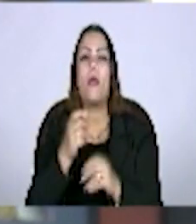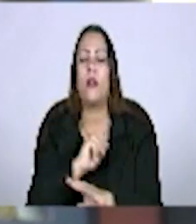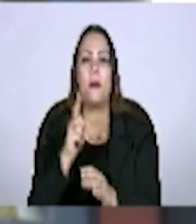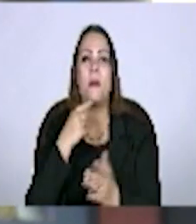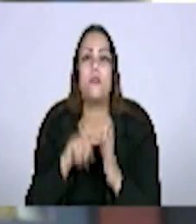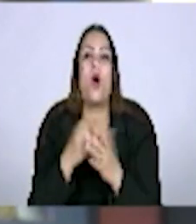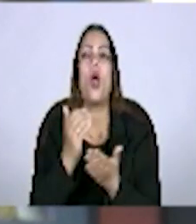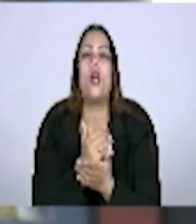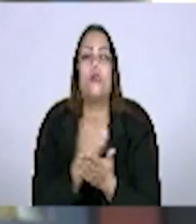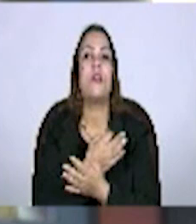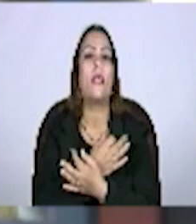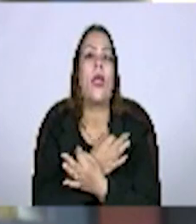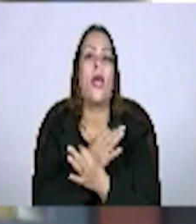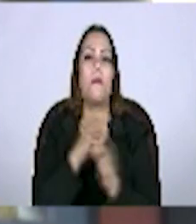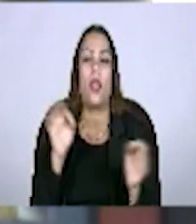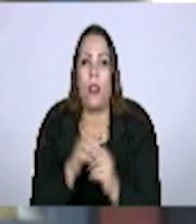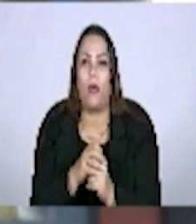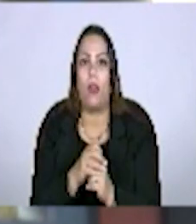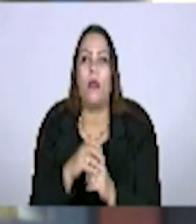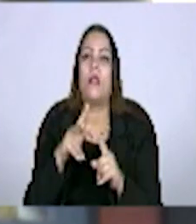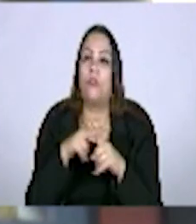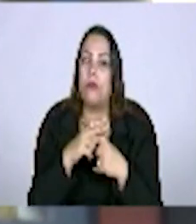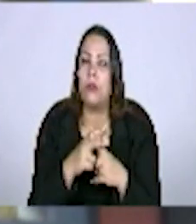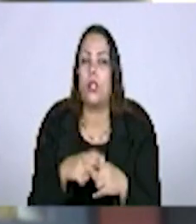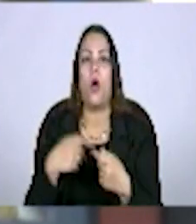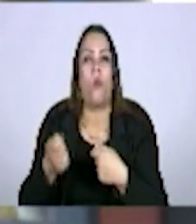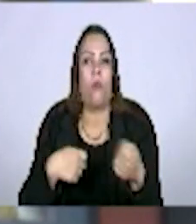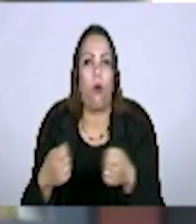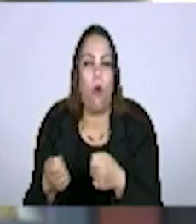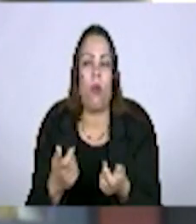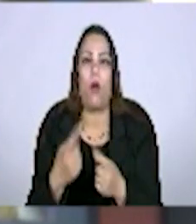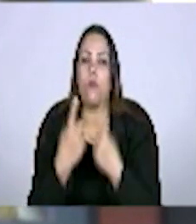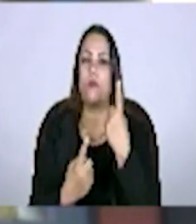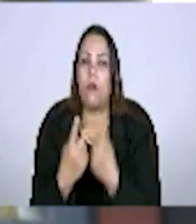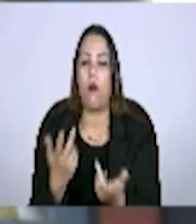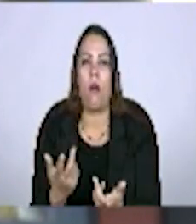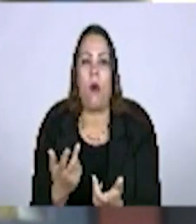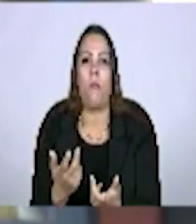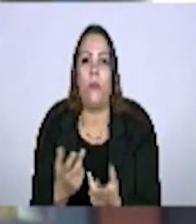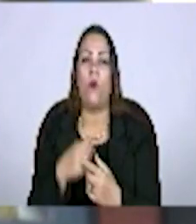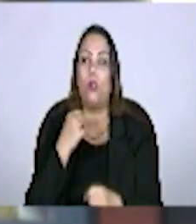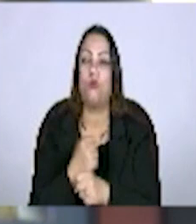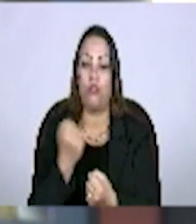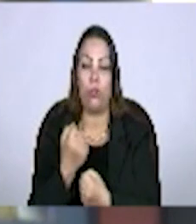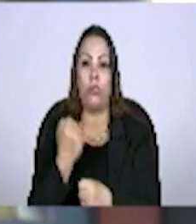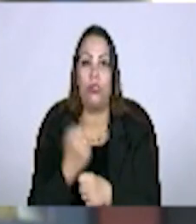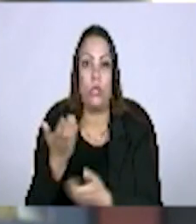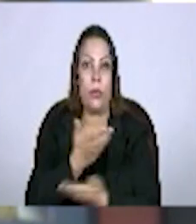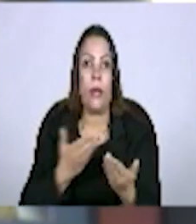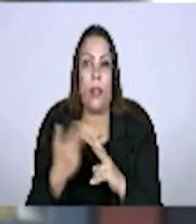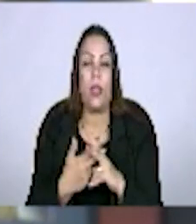بنتكلم على الاقتصاد الاقتصاد يعني التصنيع والتجاره والزراعه عه والتشغيل يعني اح بنتكلم